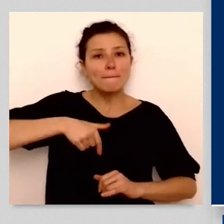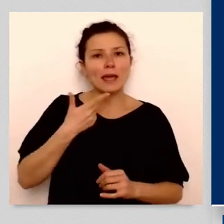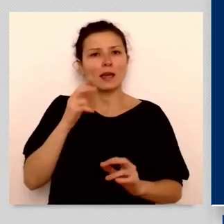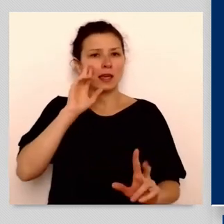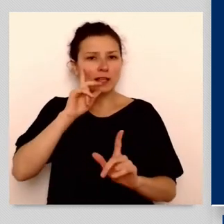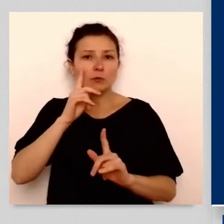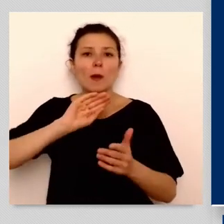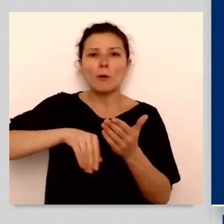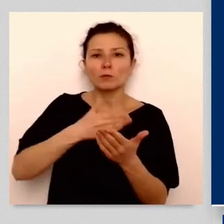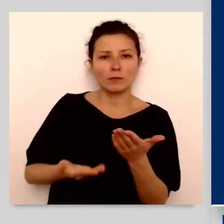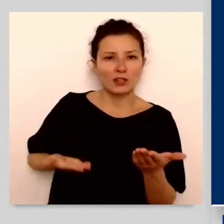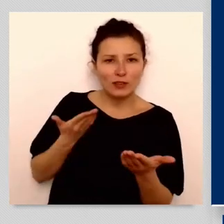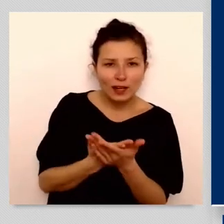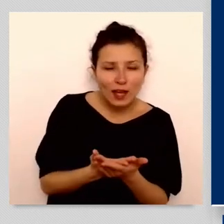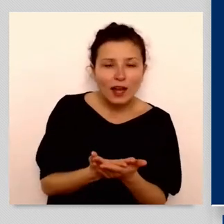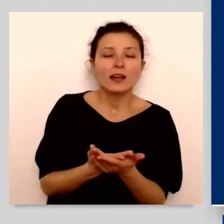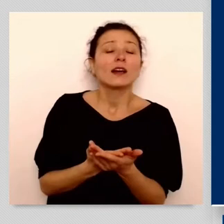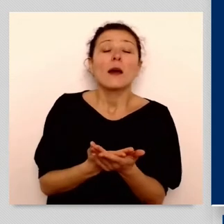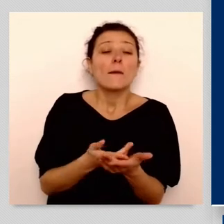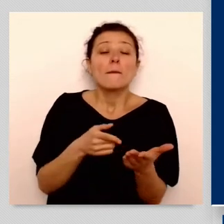bo ona jest jakby